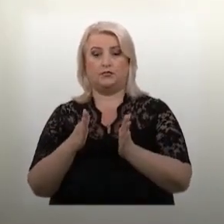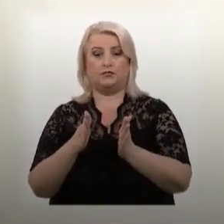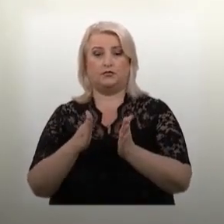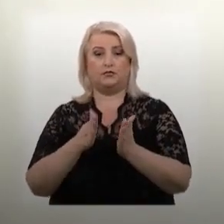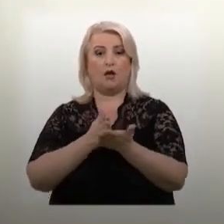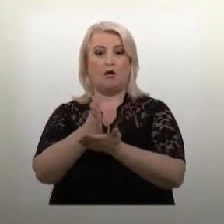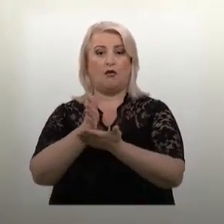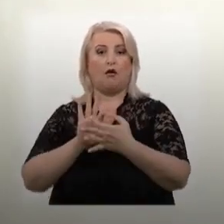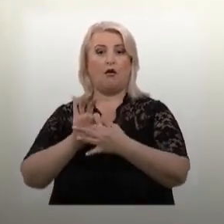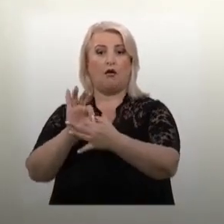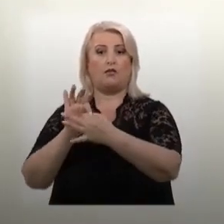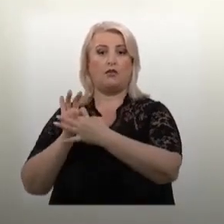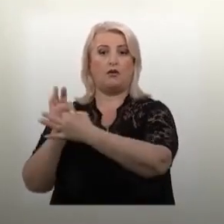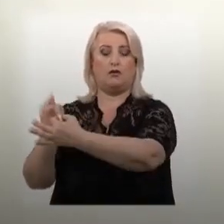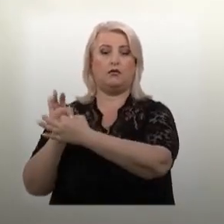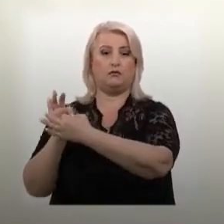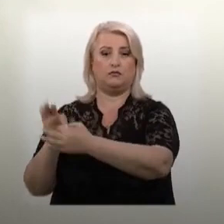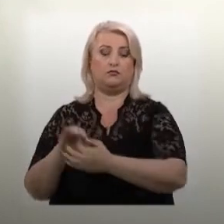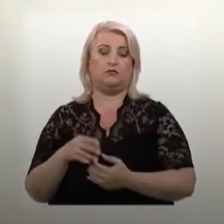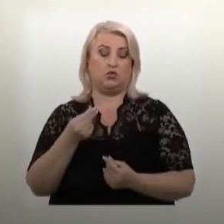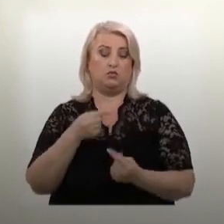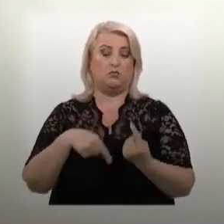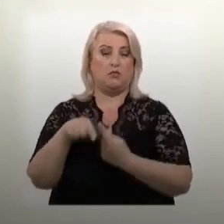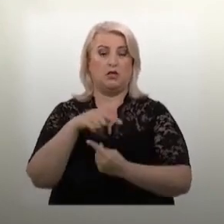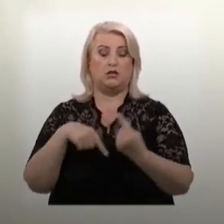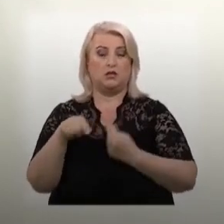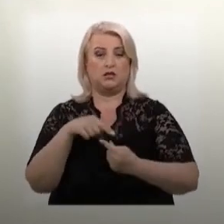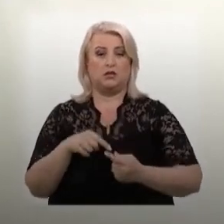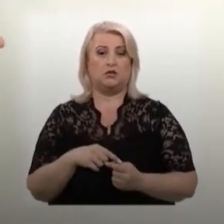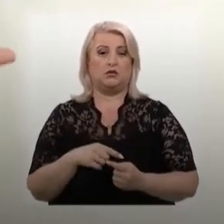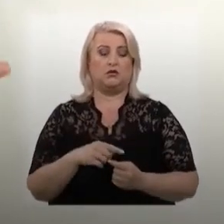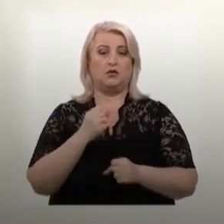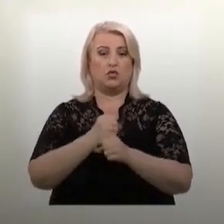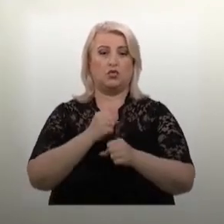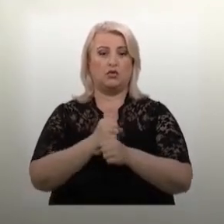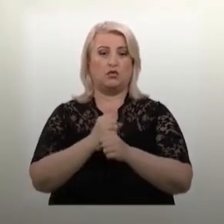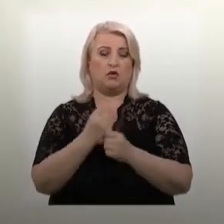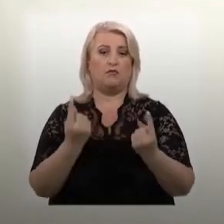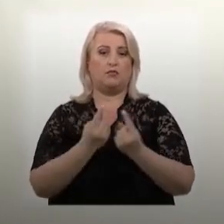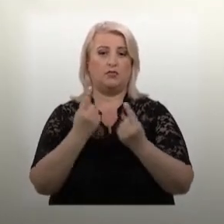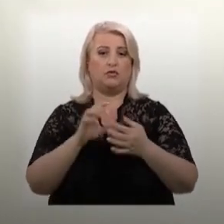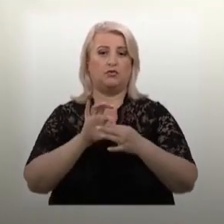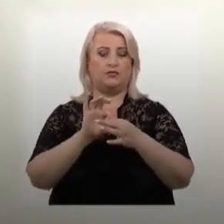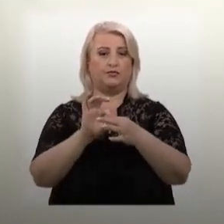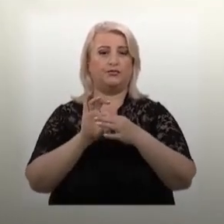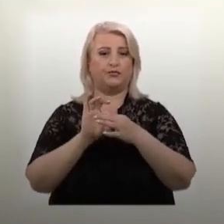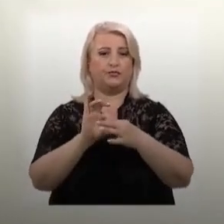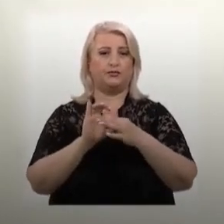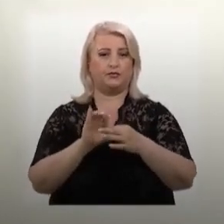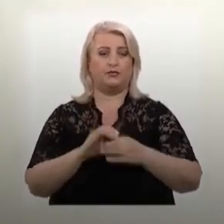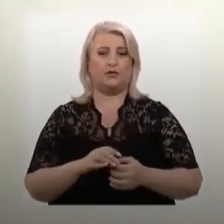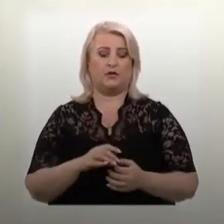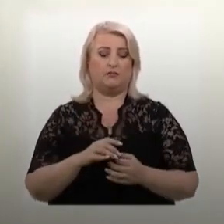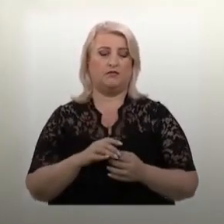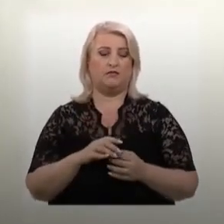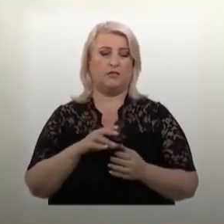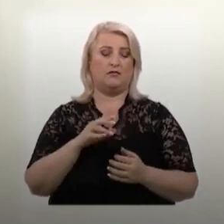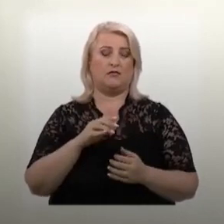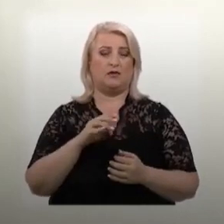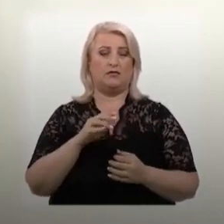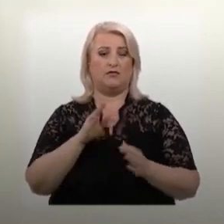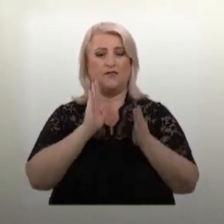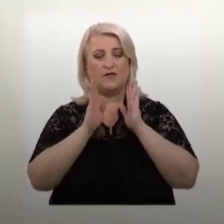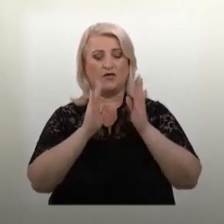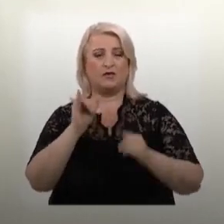When business mic mediu cum spuneam activează de regulă canalul social media rețele de socializare Facebook Instagram